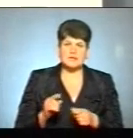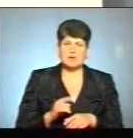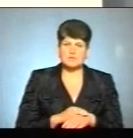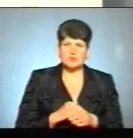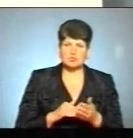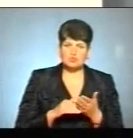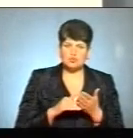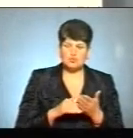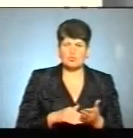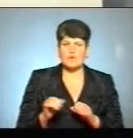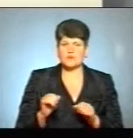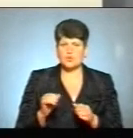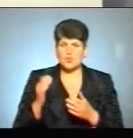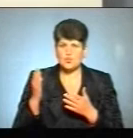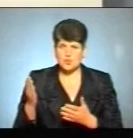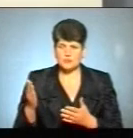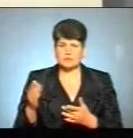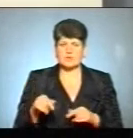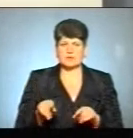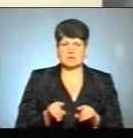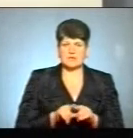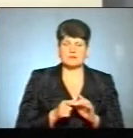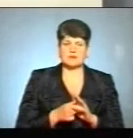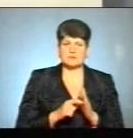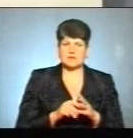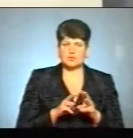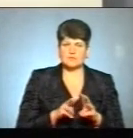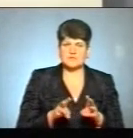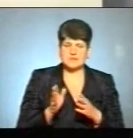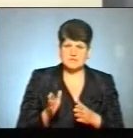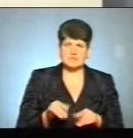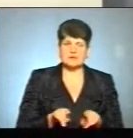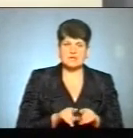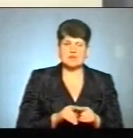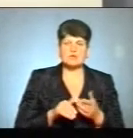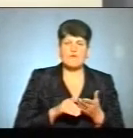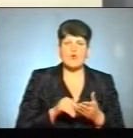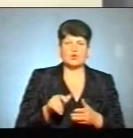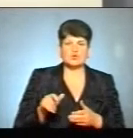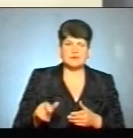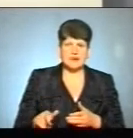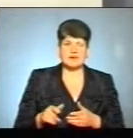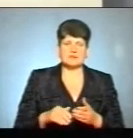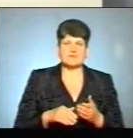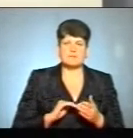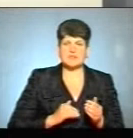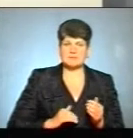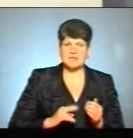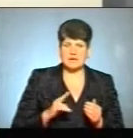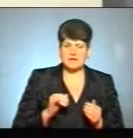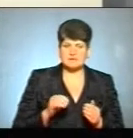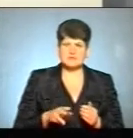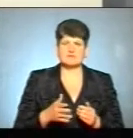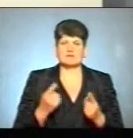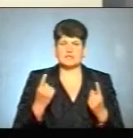від уряду, також від Кабінету міністрів, так від волонтерів, так від підприємців, від великого,